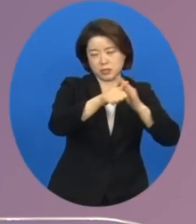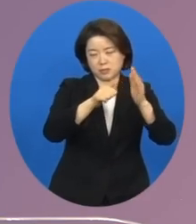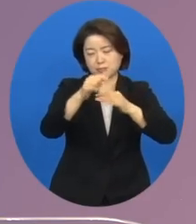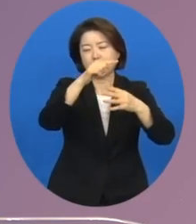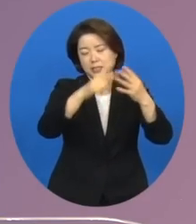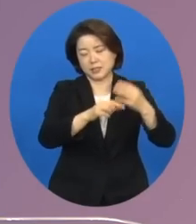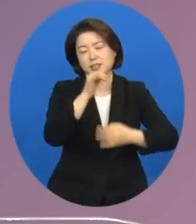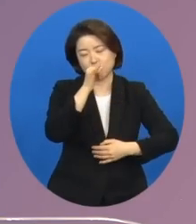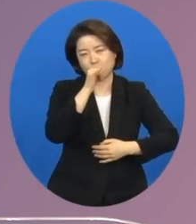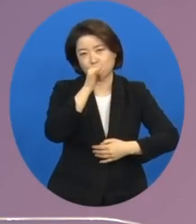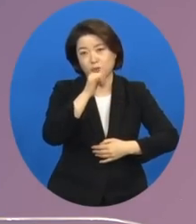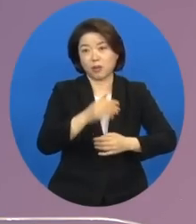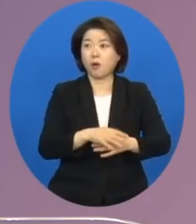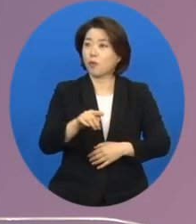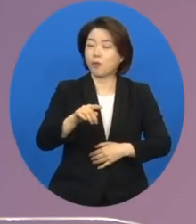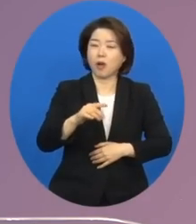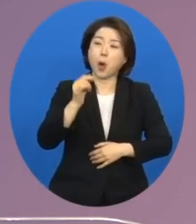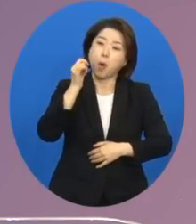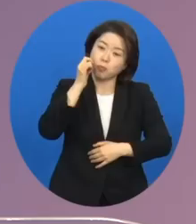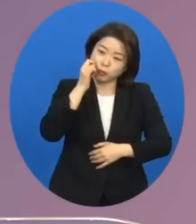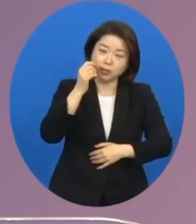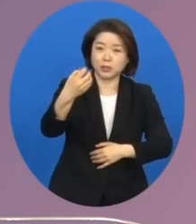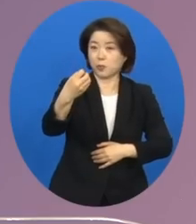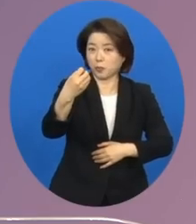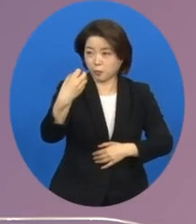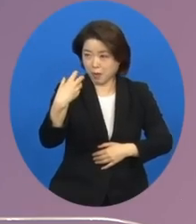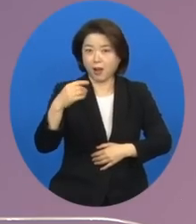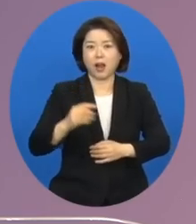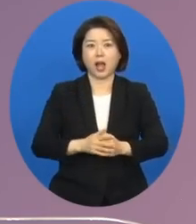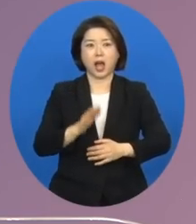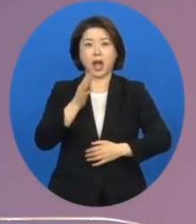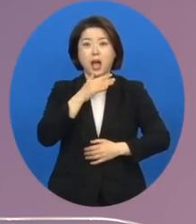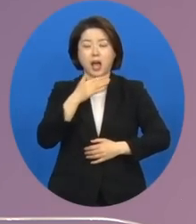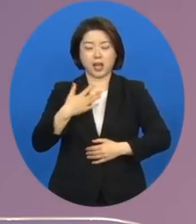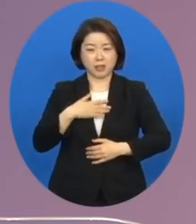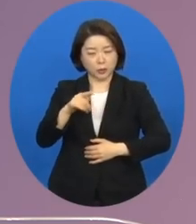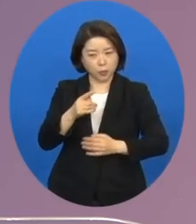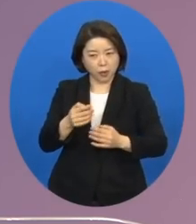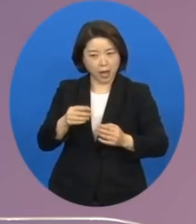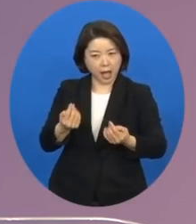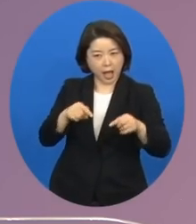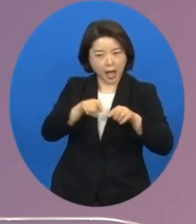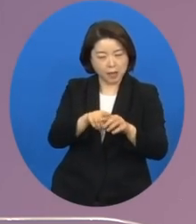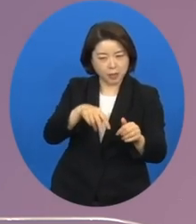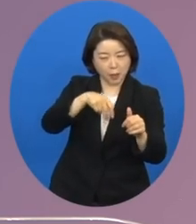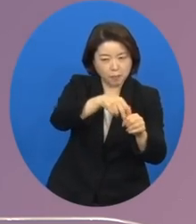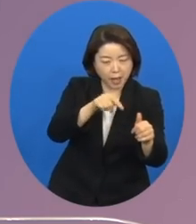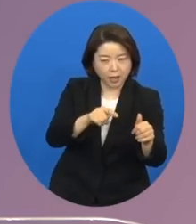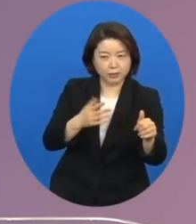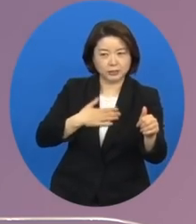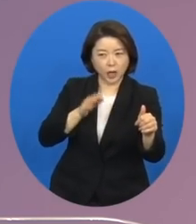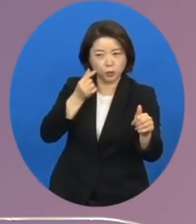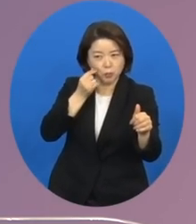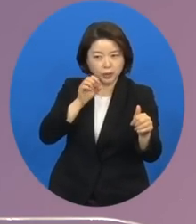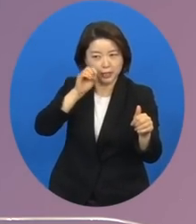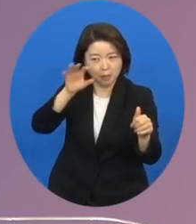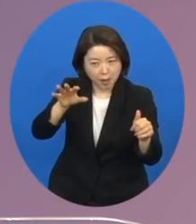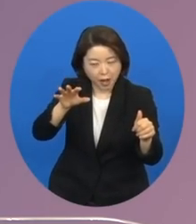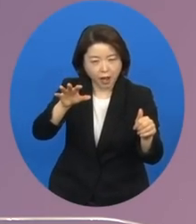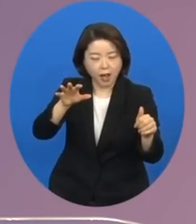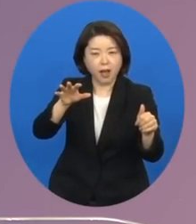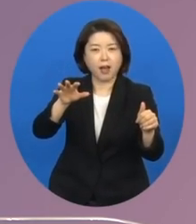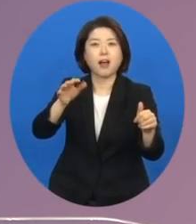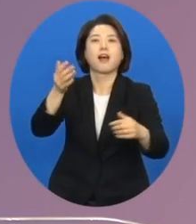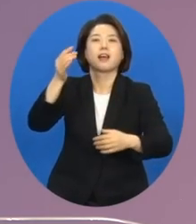일정이 있어서 그래서 제 마음에 여기에 묻어서 계속 나도 안 한다고 할까 그러다가 갑자기